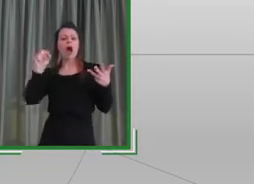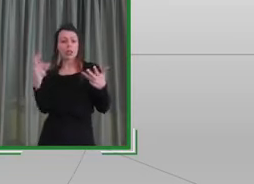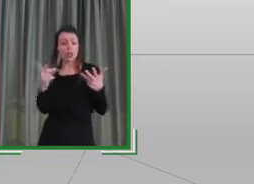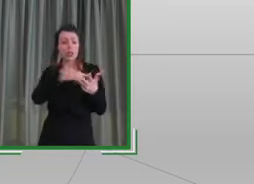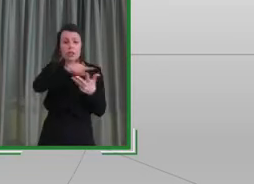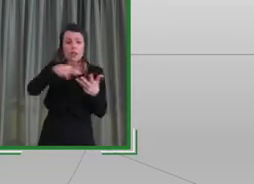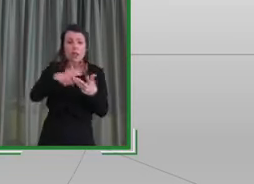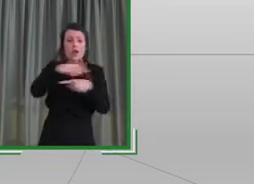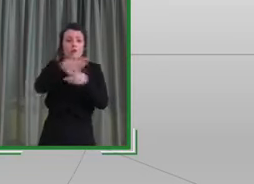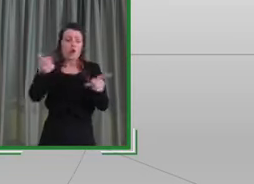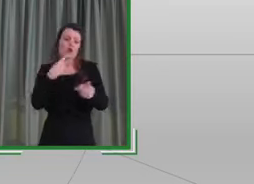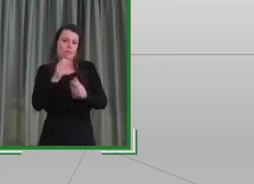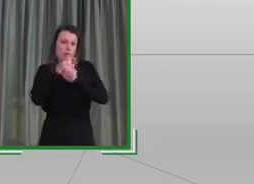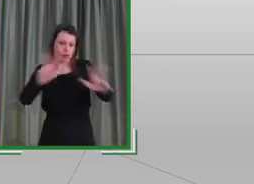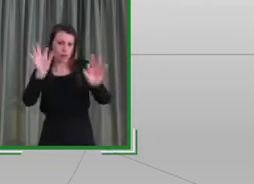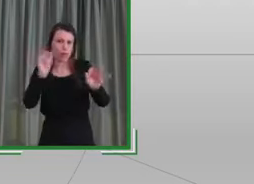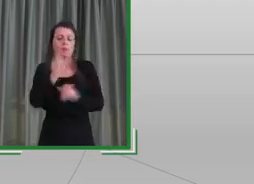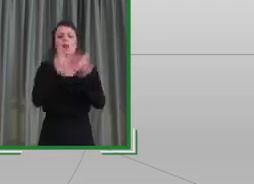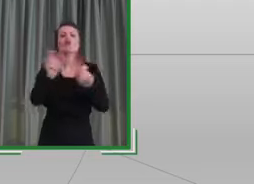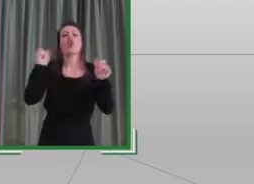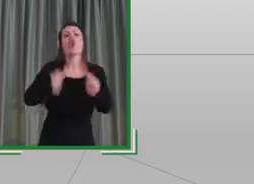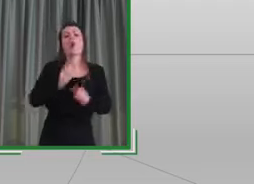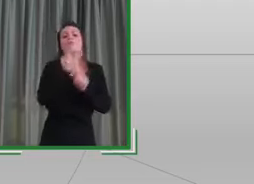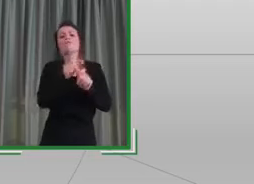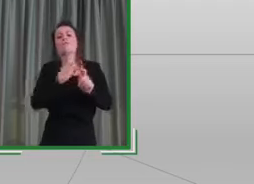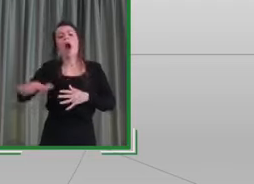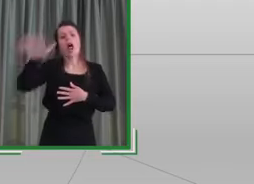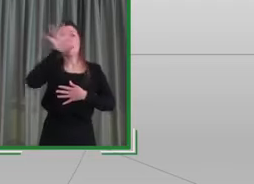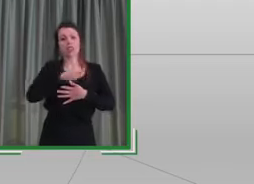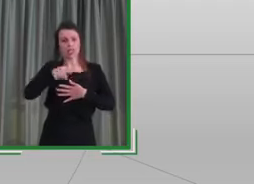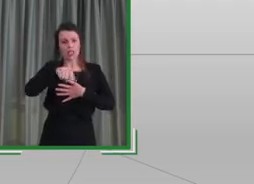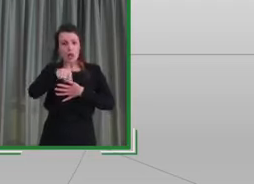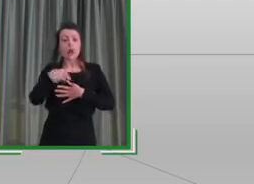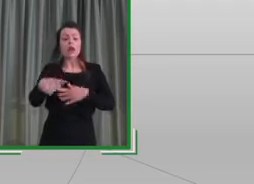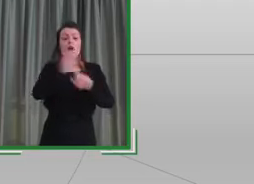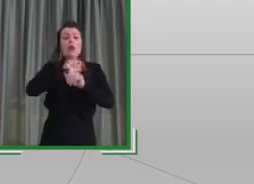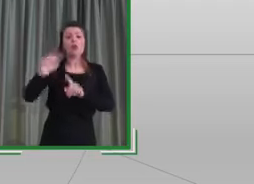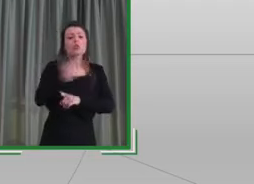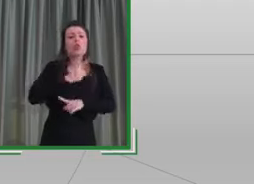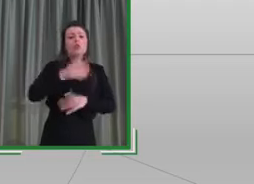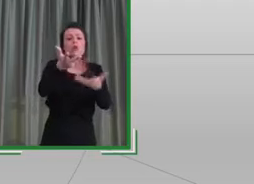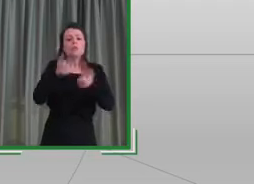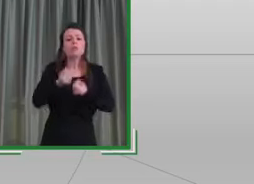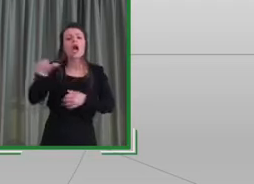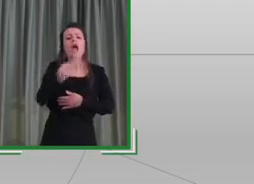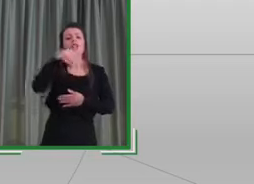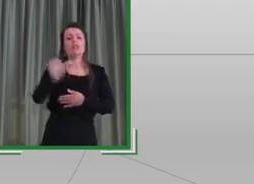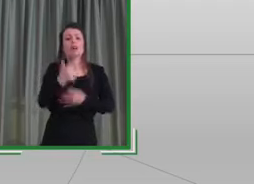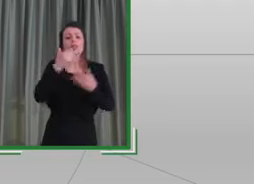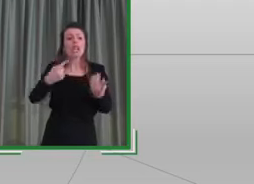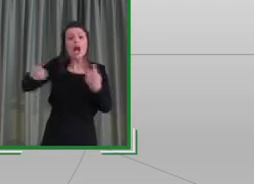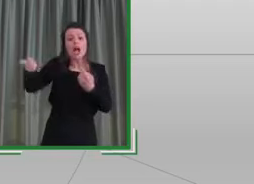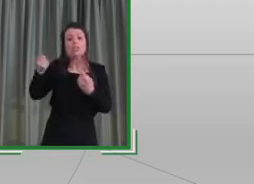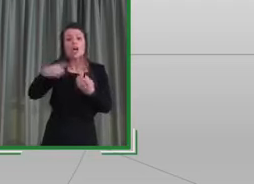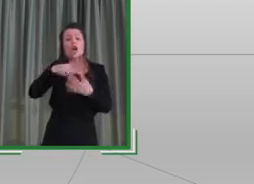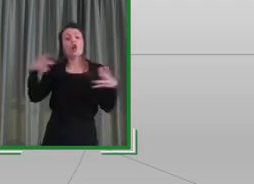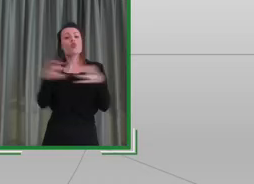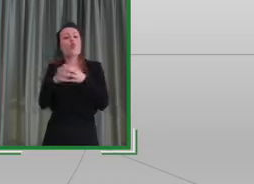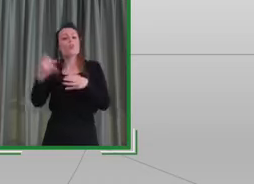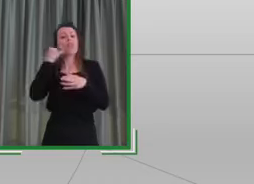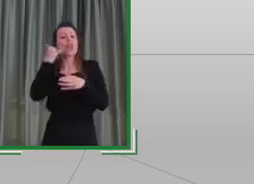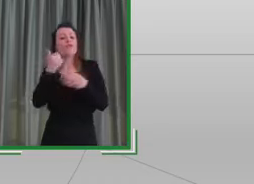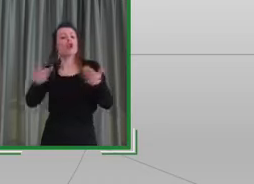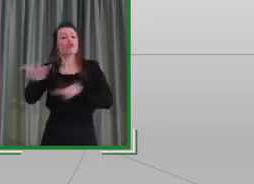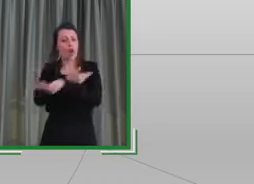sms per scaricare l'applicazione è un sms autorizzato dalla protezione civile è